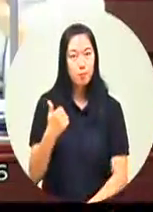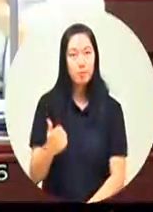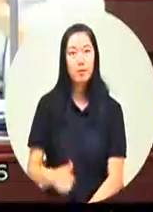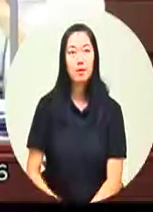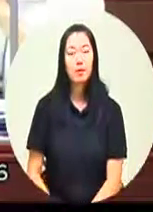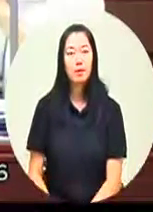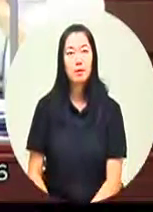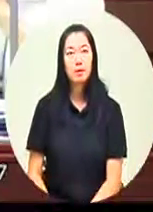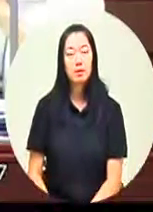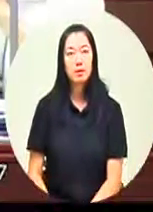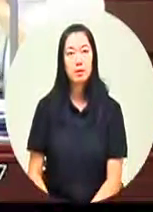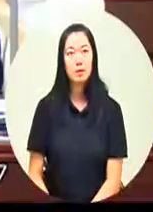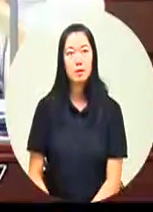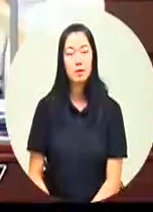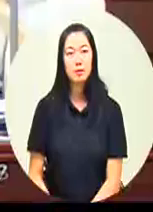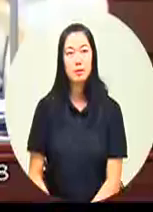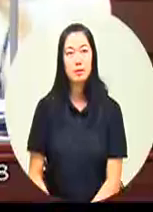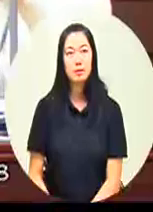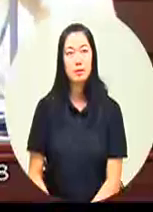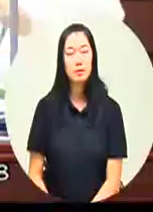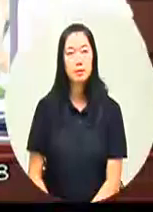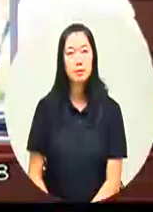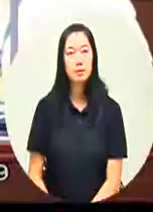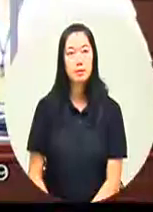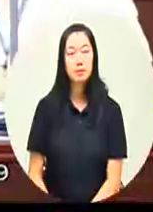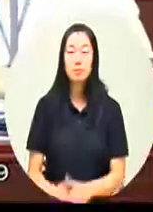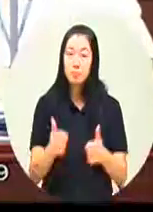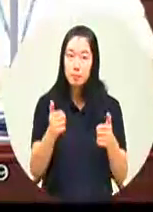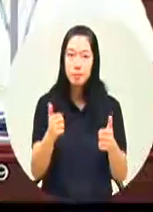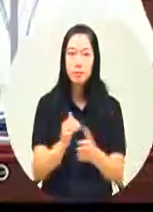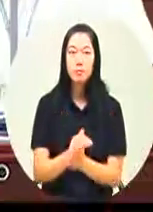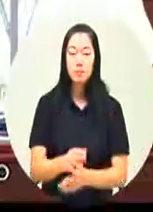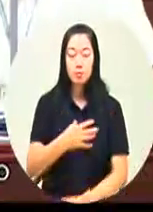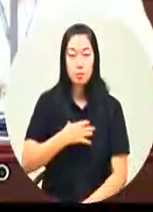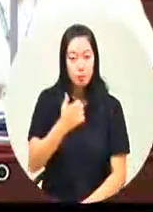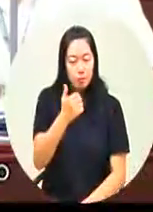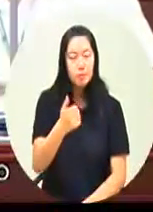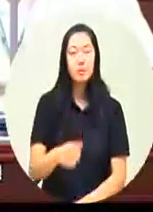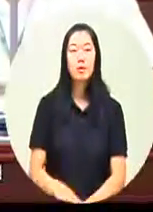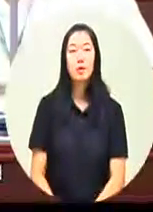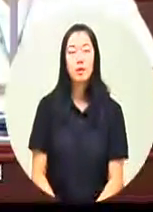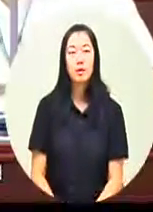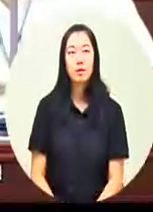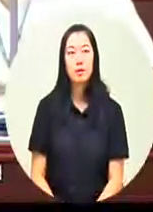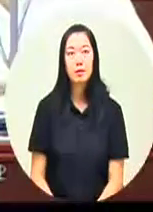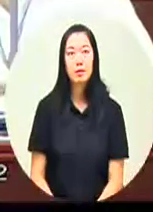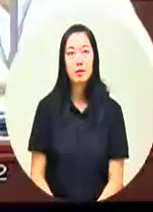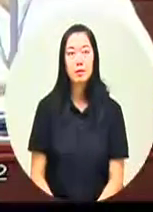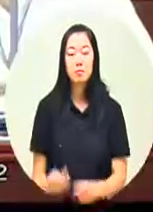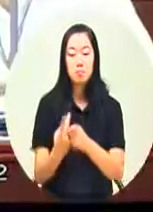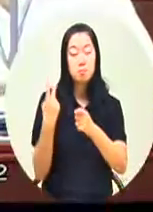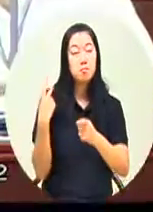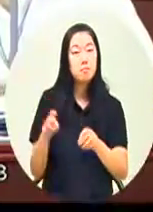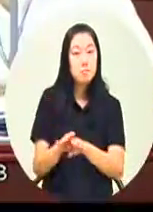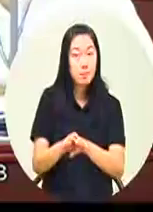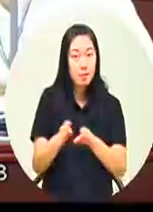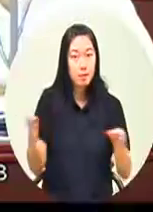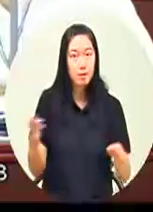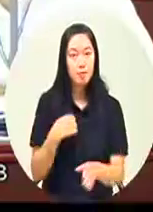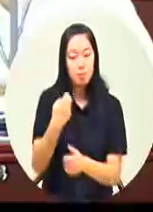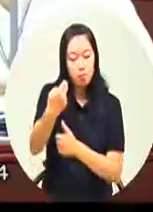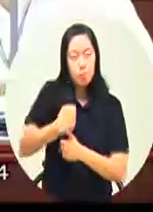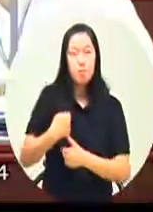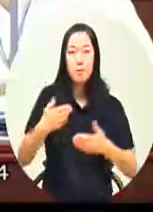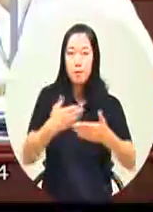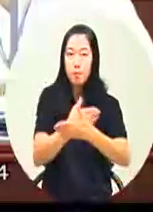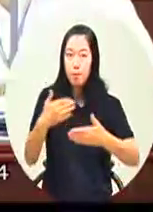个咨询哈。那也很感谢吴议员在前年就开始要求我们交通